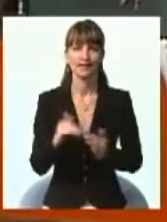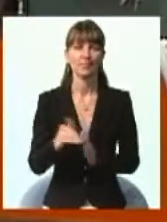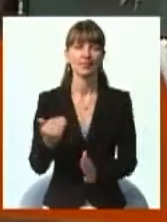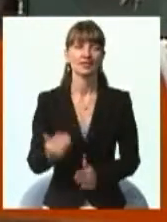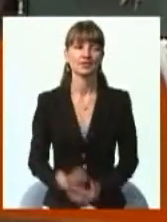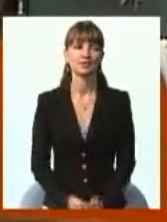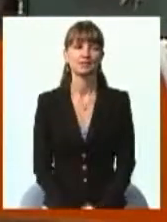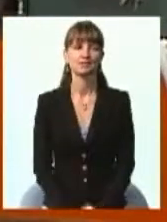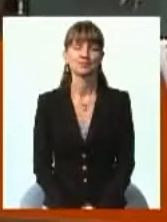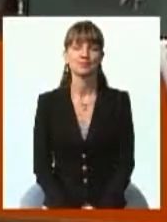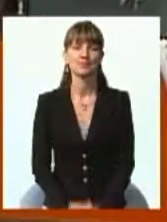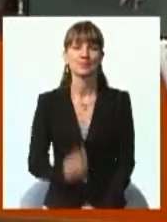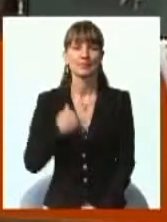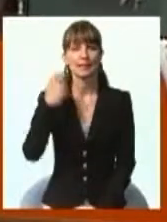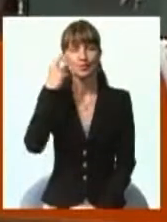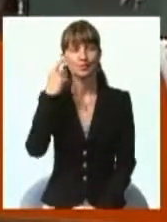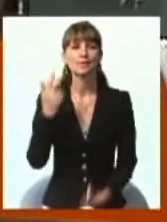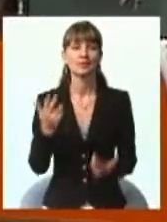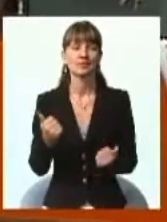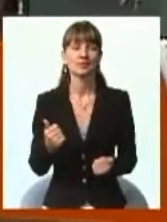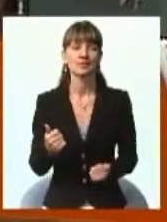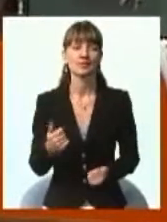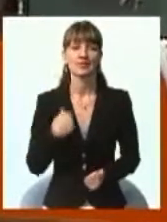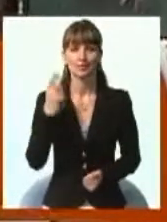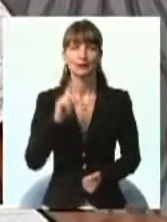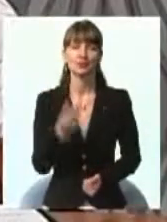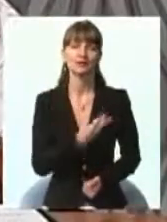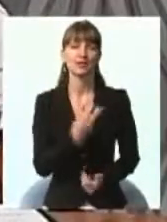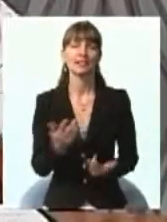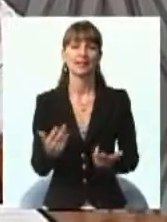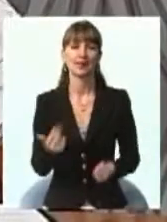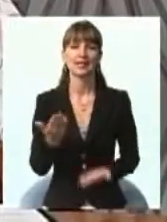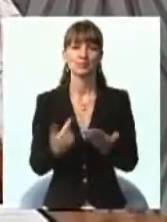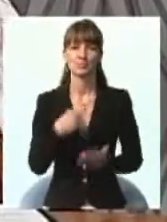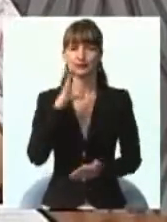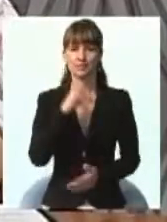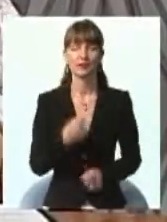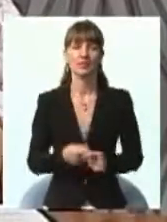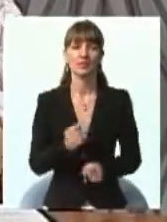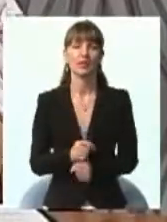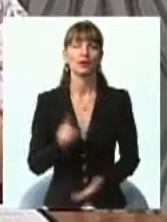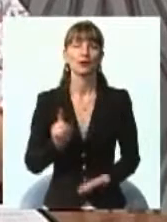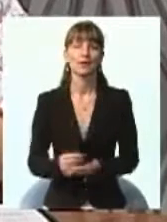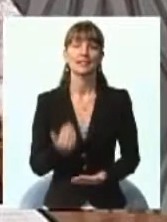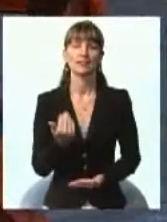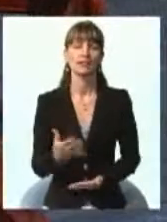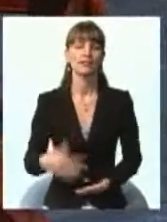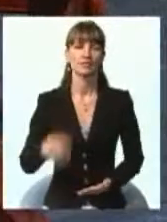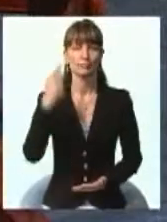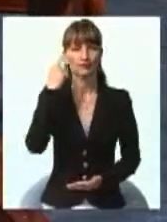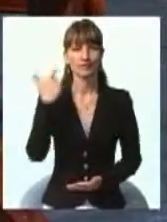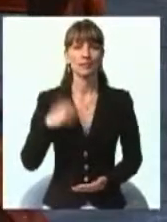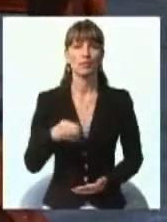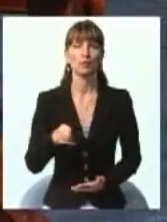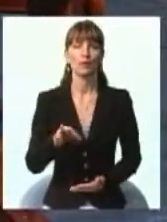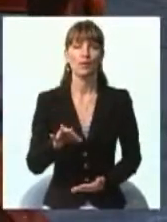Ну, думаю, так. Бажаю, так. Я гадаю, якщо нам вдасться це зробити, то ми обов'язково з вами всі разом загадаємо собі